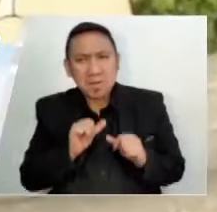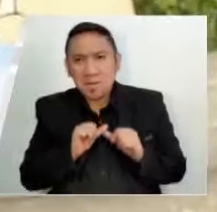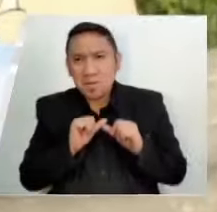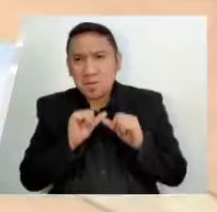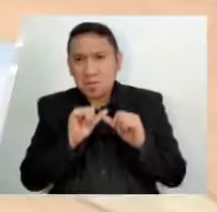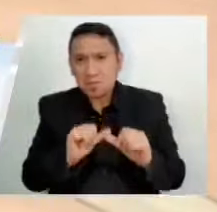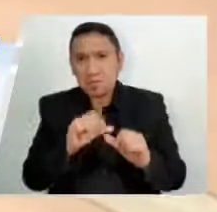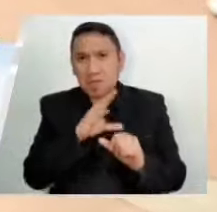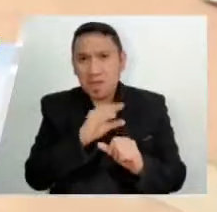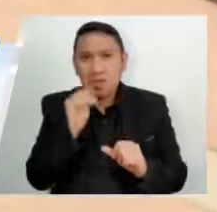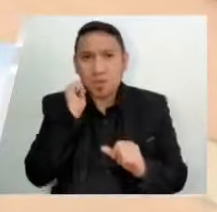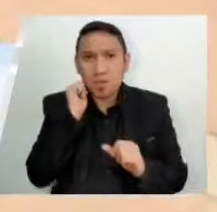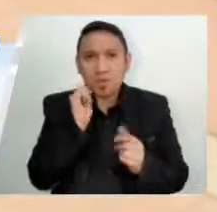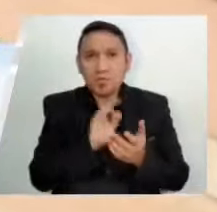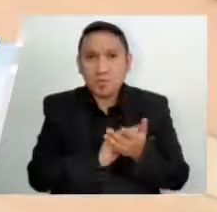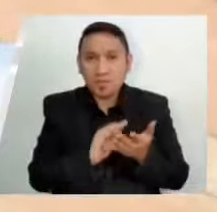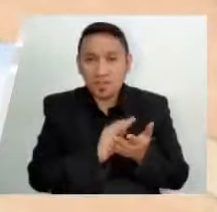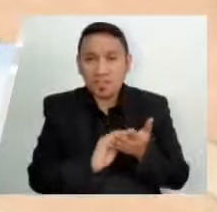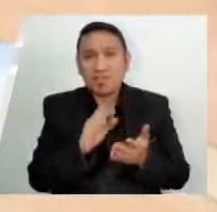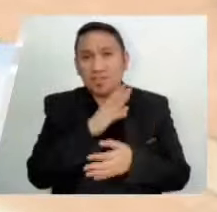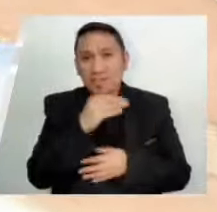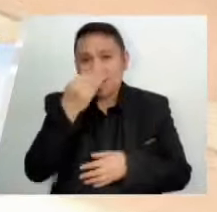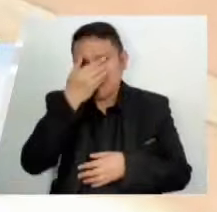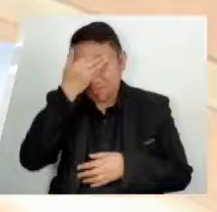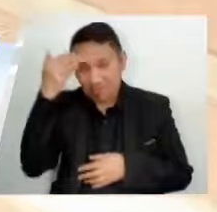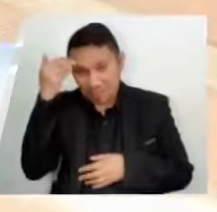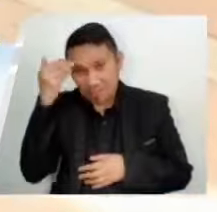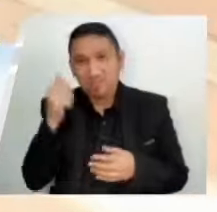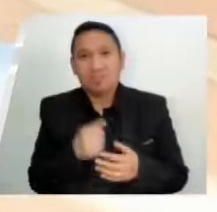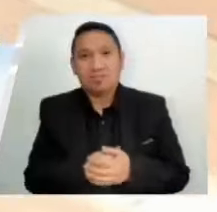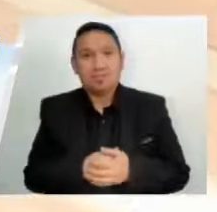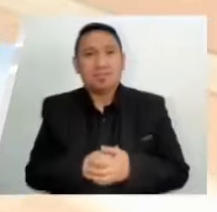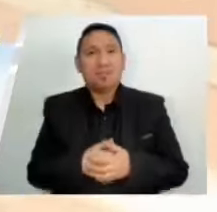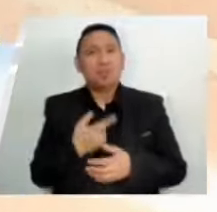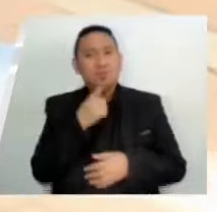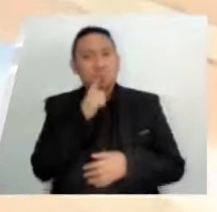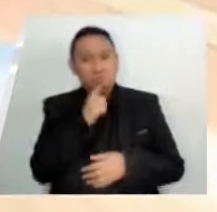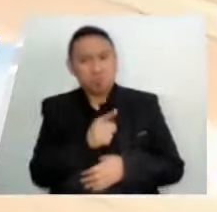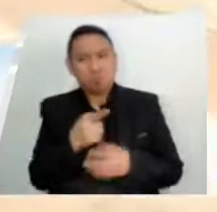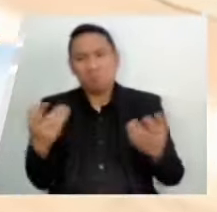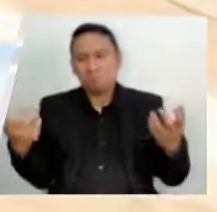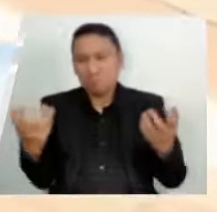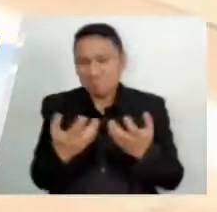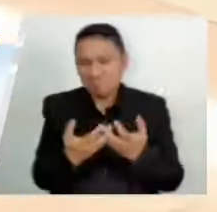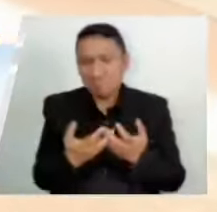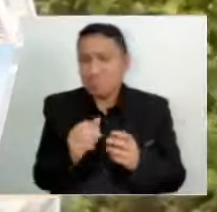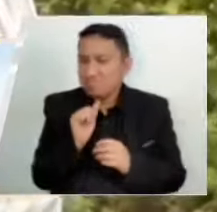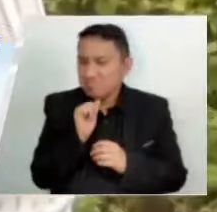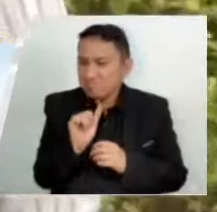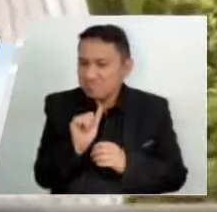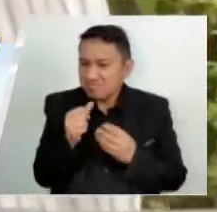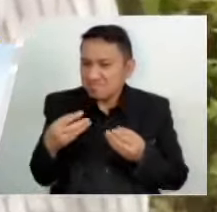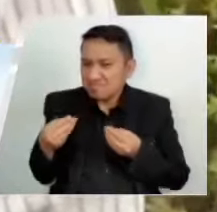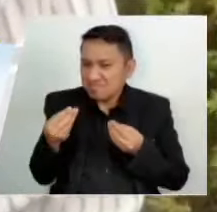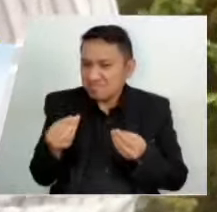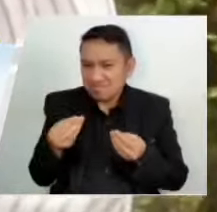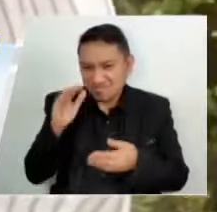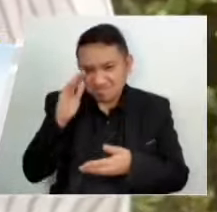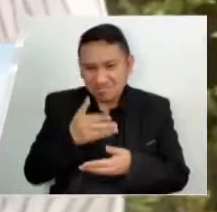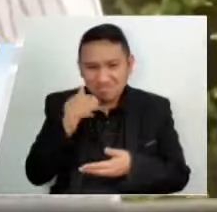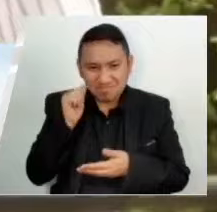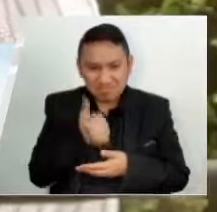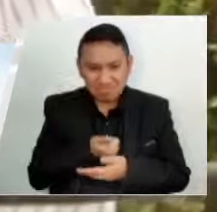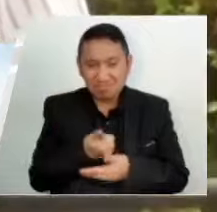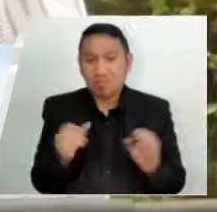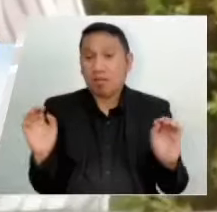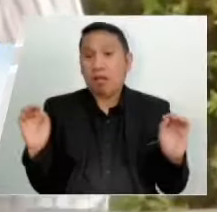forgetting. Para sa isa't isa na ang buong buhay nilang magkasama. Hindi rin kasi sila binayayaan ang anak. Ayaw nang wala. Bay,